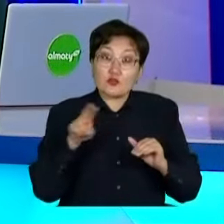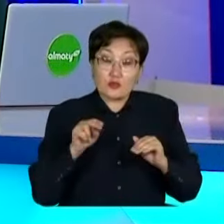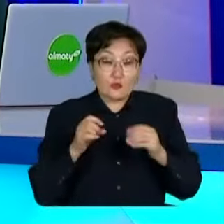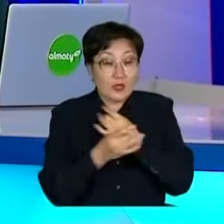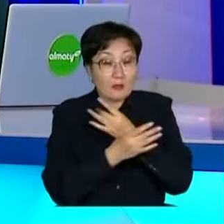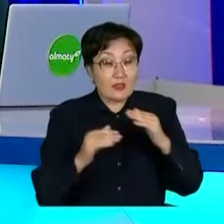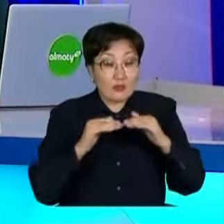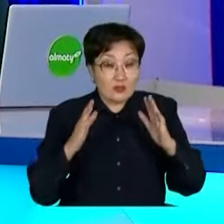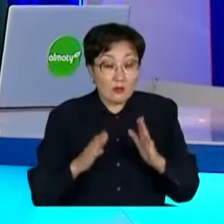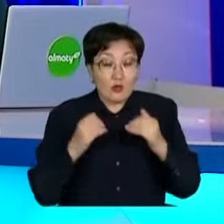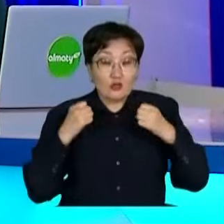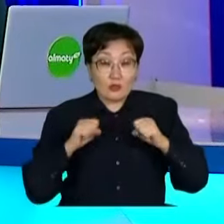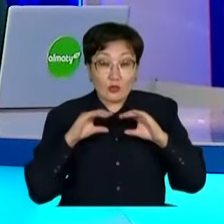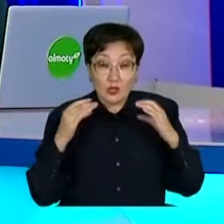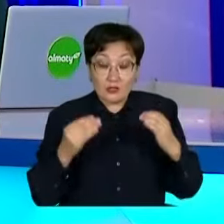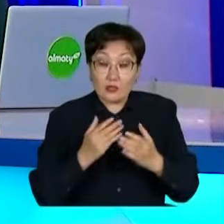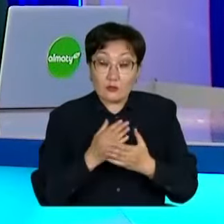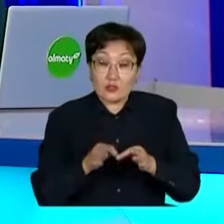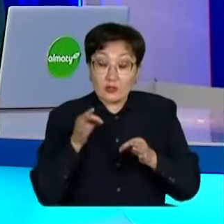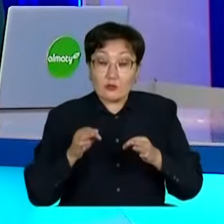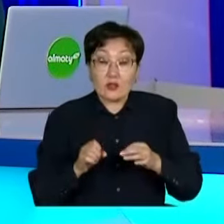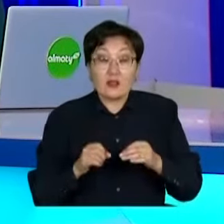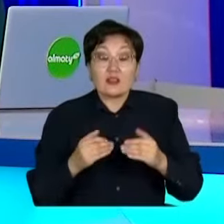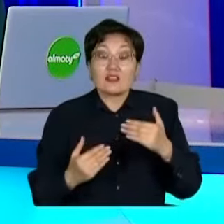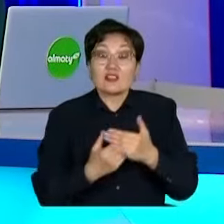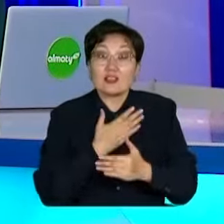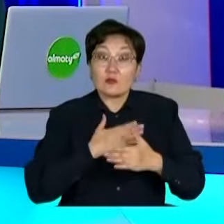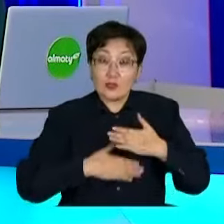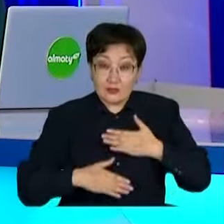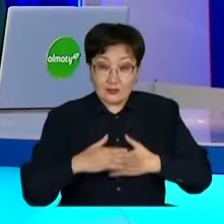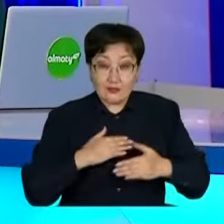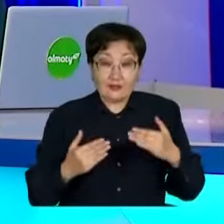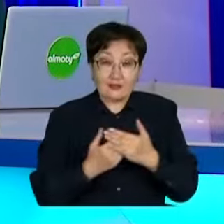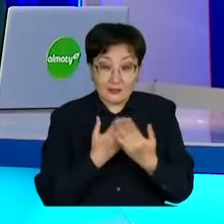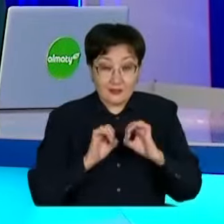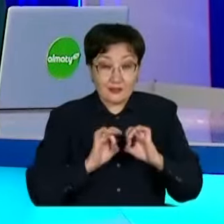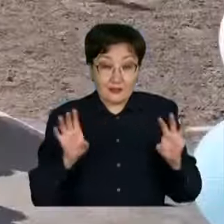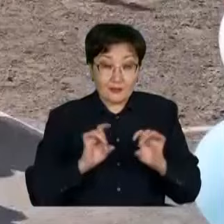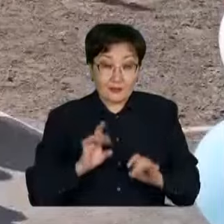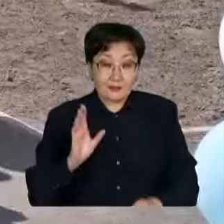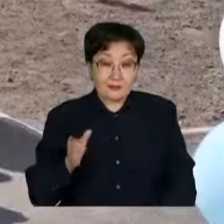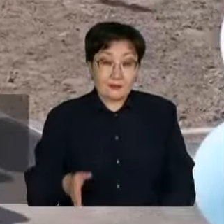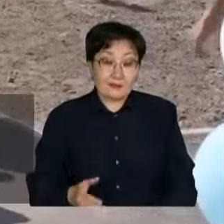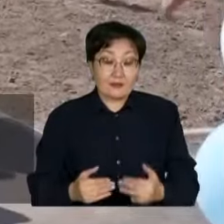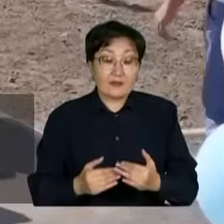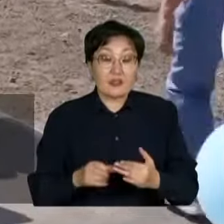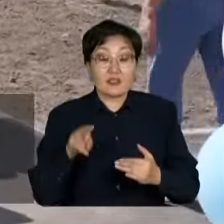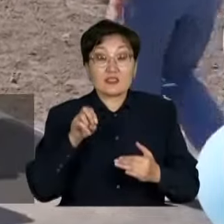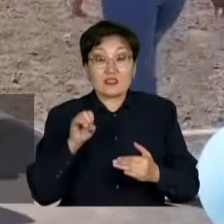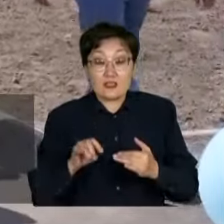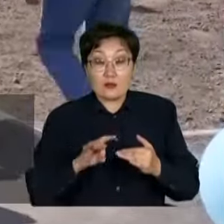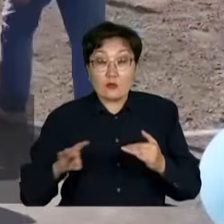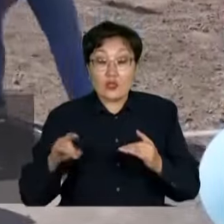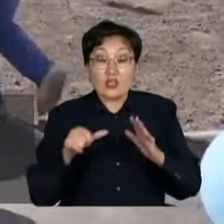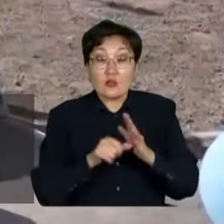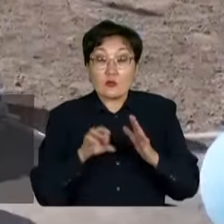мәдениет үйлері және спорт алаңдары бар. Өңірдегі Ақжол таяқпарды Меруерт Сабыртай жеткізсін. Ескелді ауданында 6